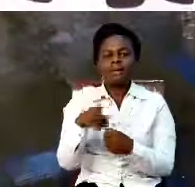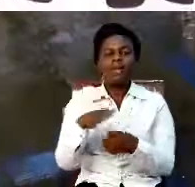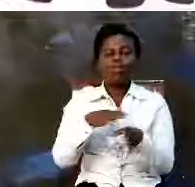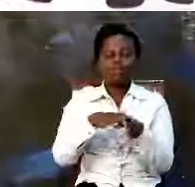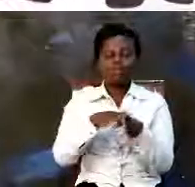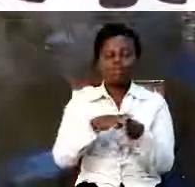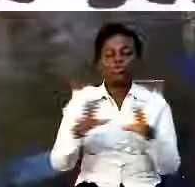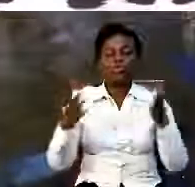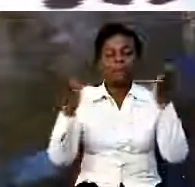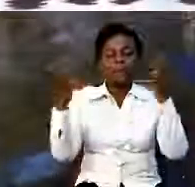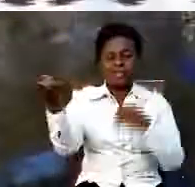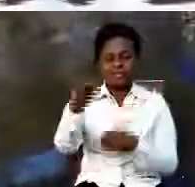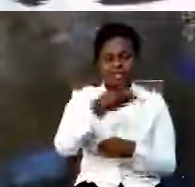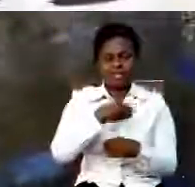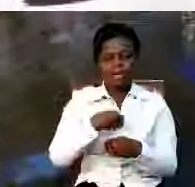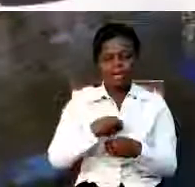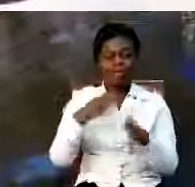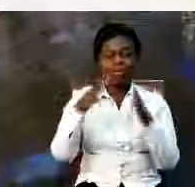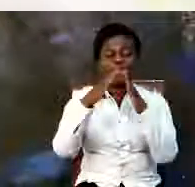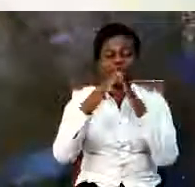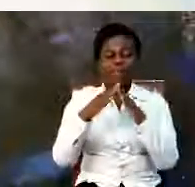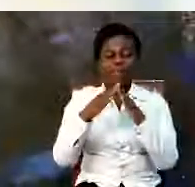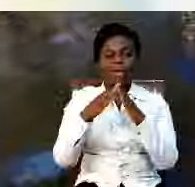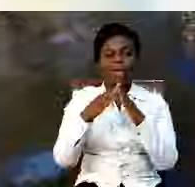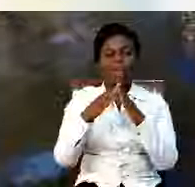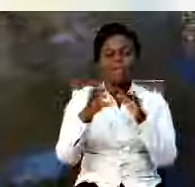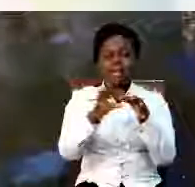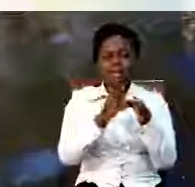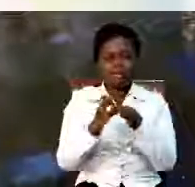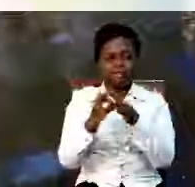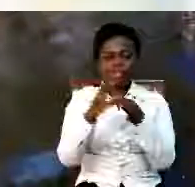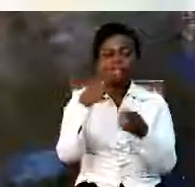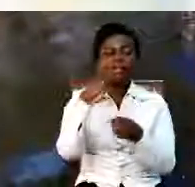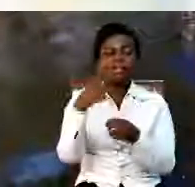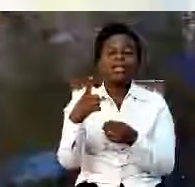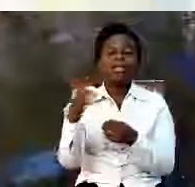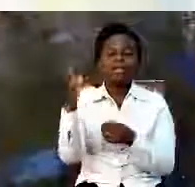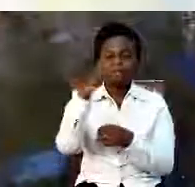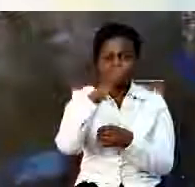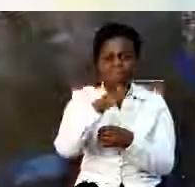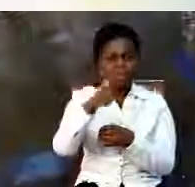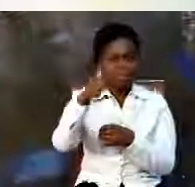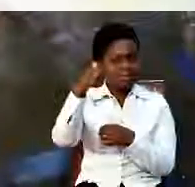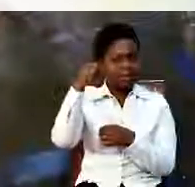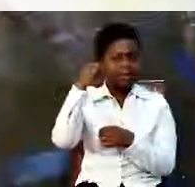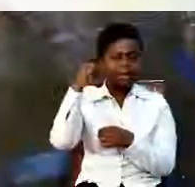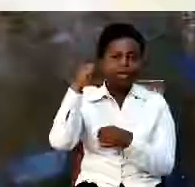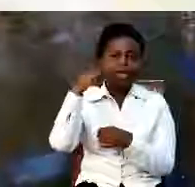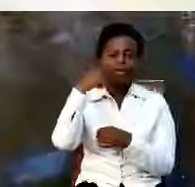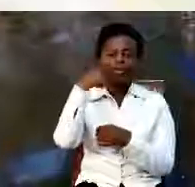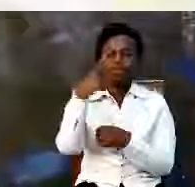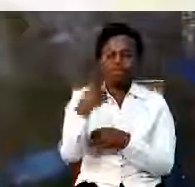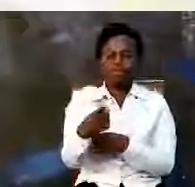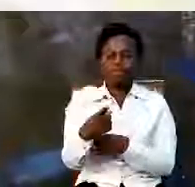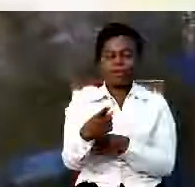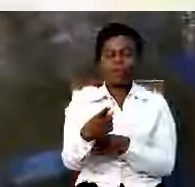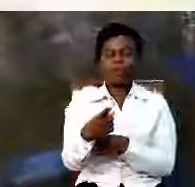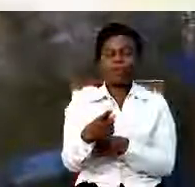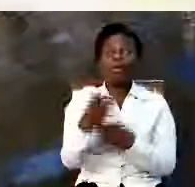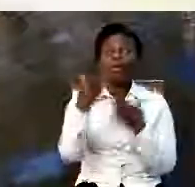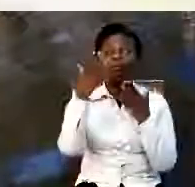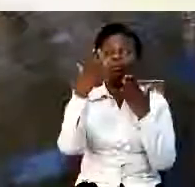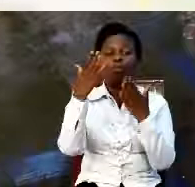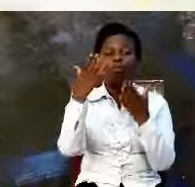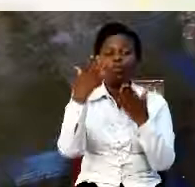linalohusu maisha yetu ya nyumbani na mahusiano yetu ya kila siku. Jana tuliona kwamba